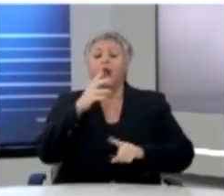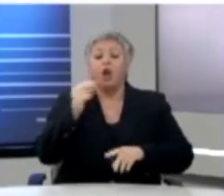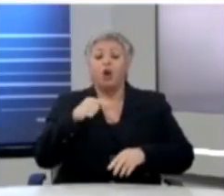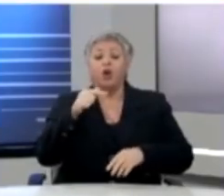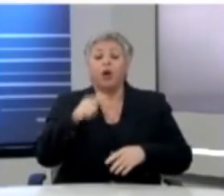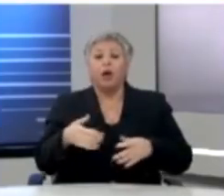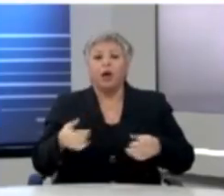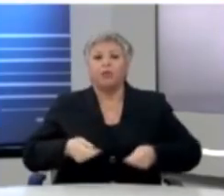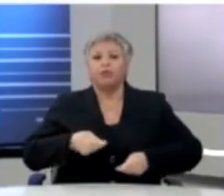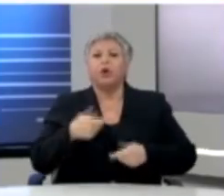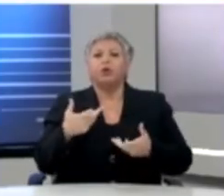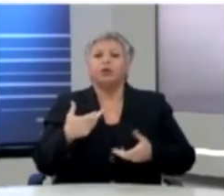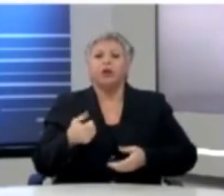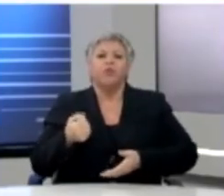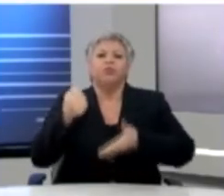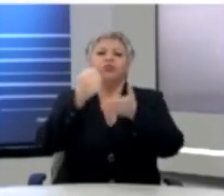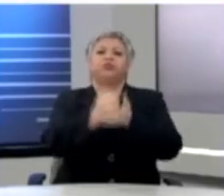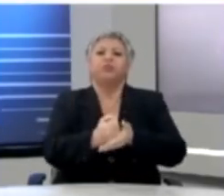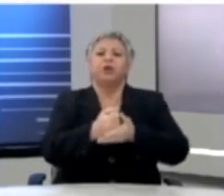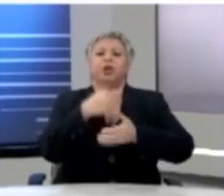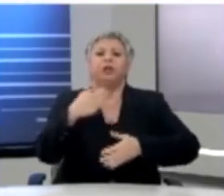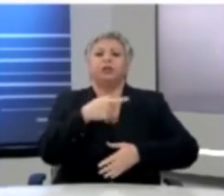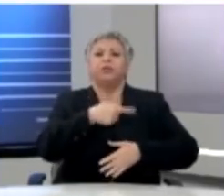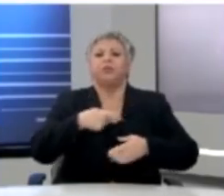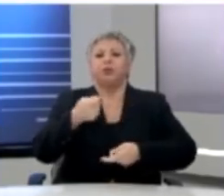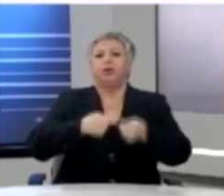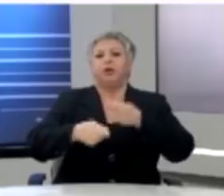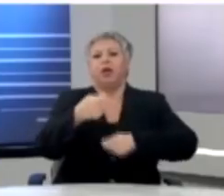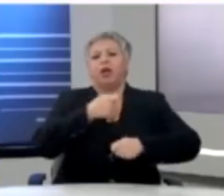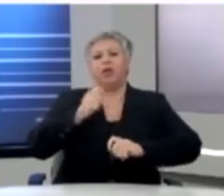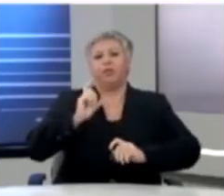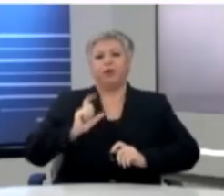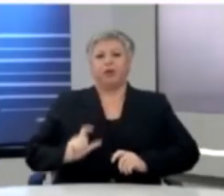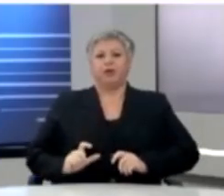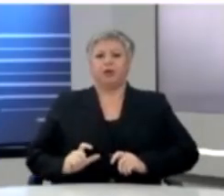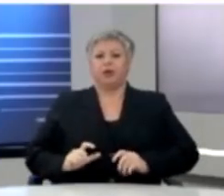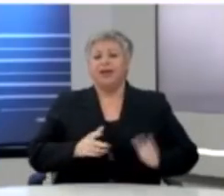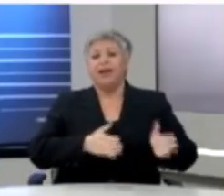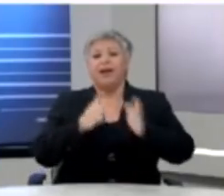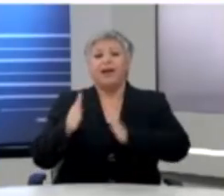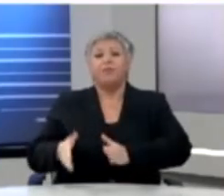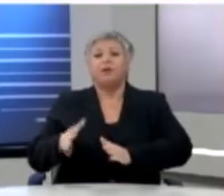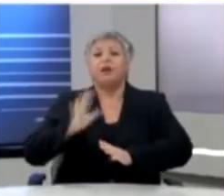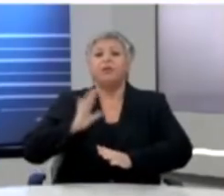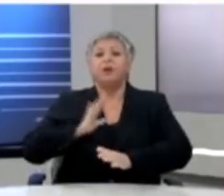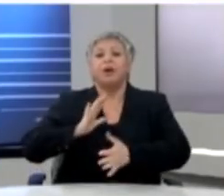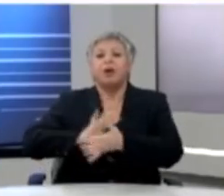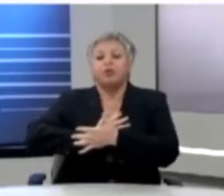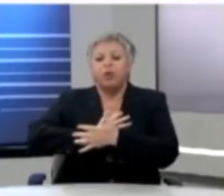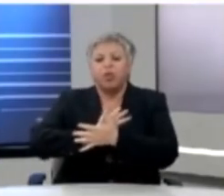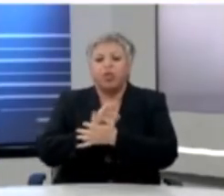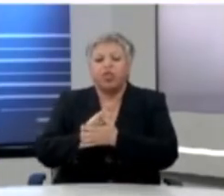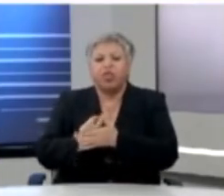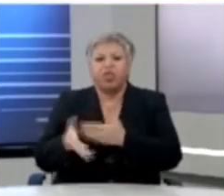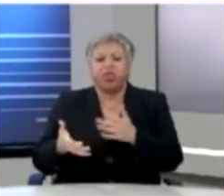προνόμια στους επιχειρηματικούς ομίλους και ταυτόχρονα συνθλίβει τις ζωές και τα δικαιώματα των εργαζομένων.